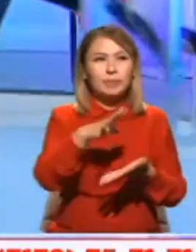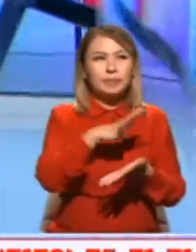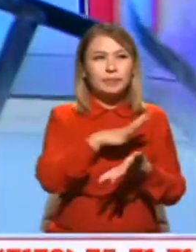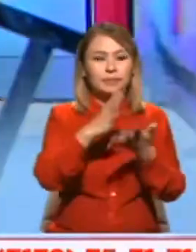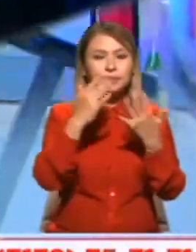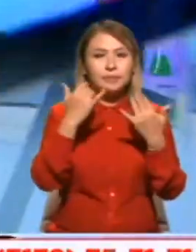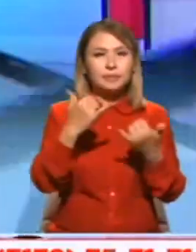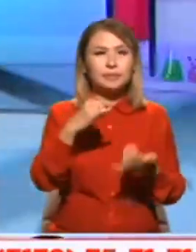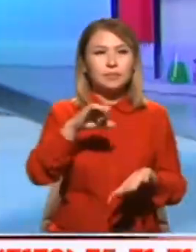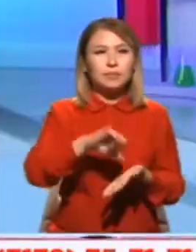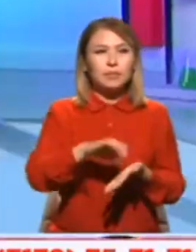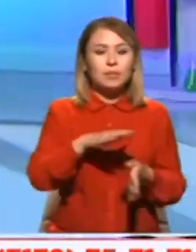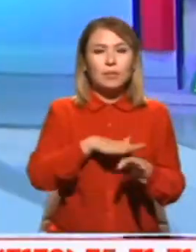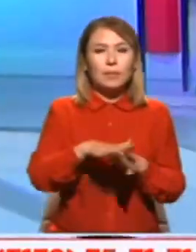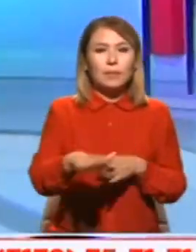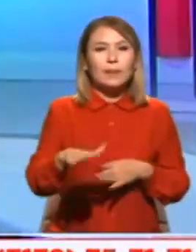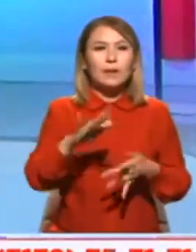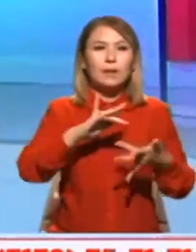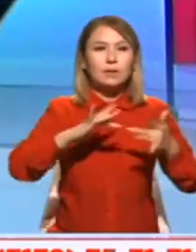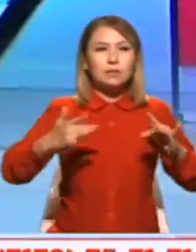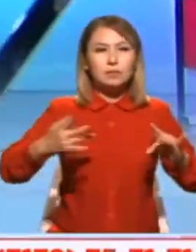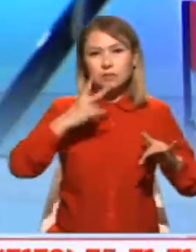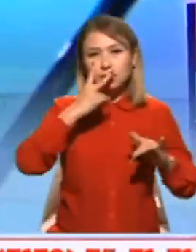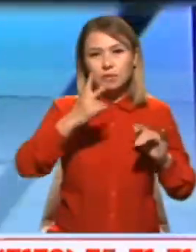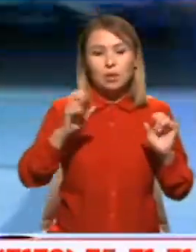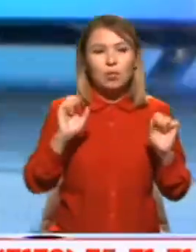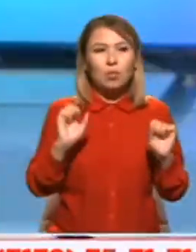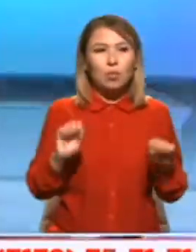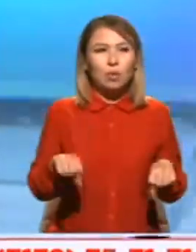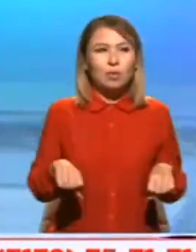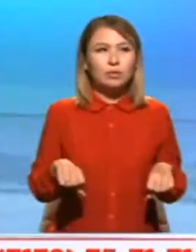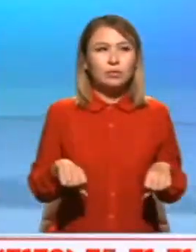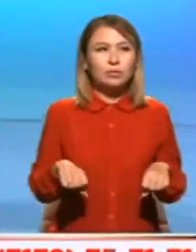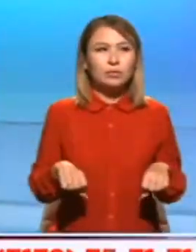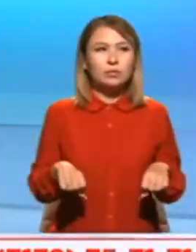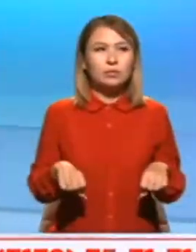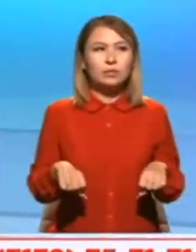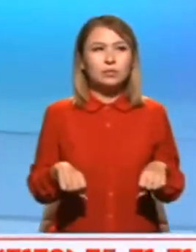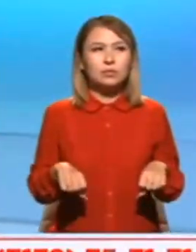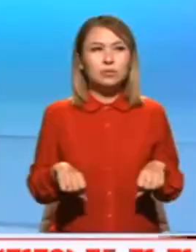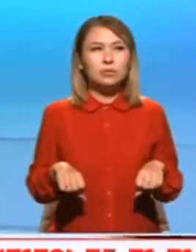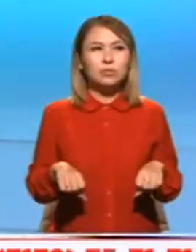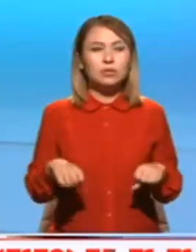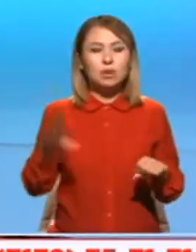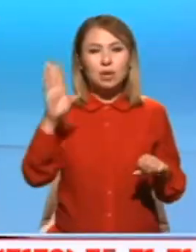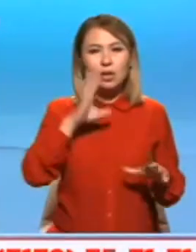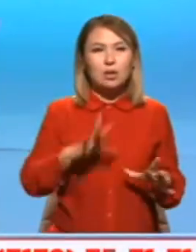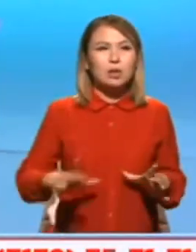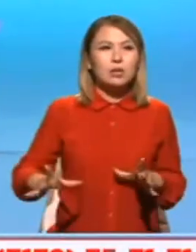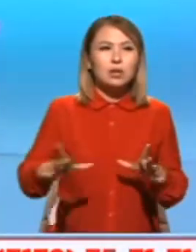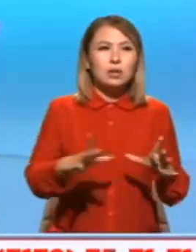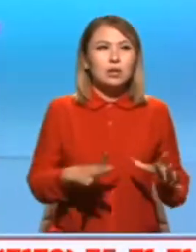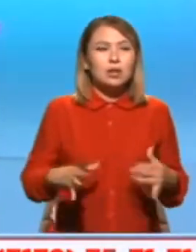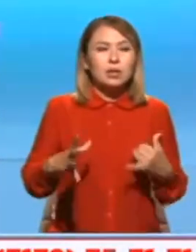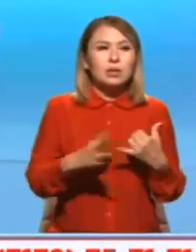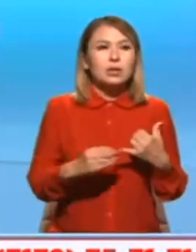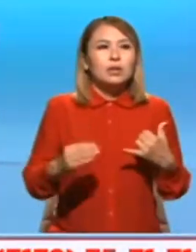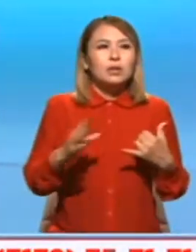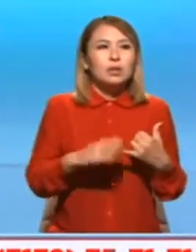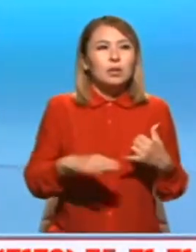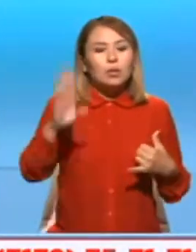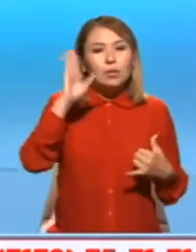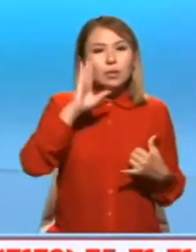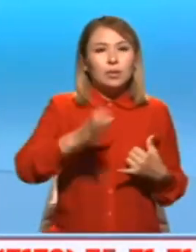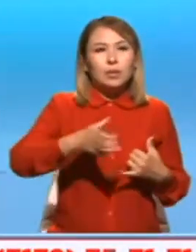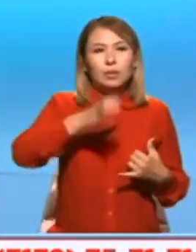бүгінгі бағдарламаның толық нұсқасын YouTube-тан көріп шығыңыз. Ал енді құдықтан, кәдімгі жерден, ауладан су